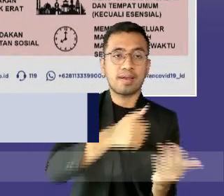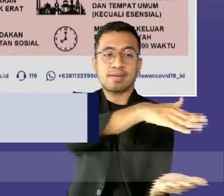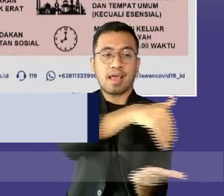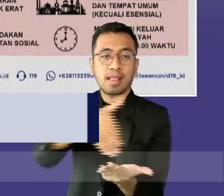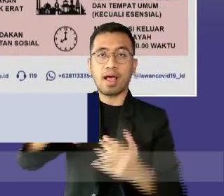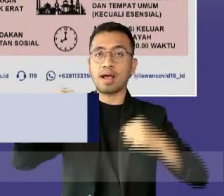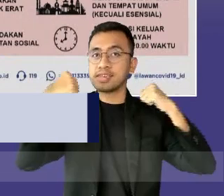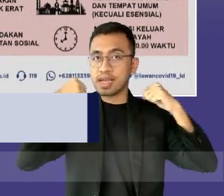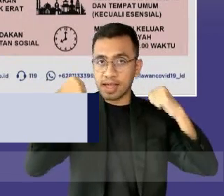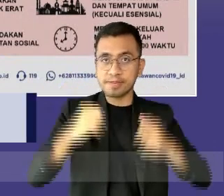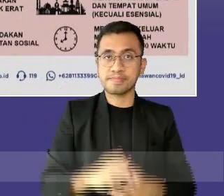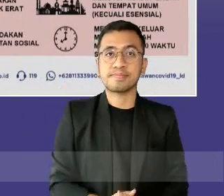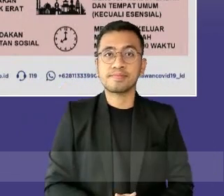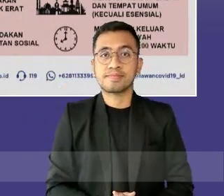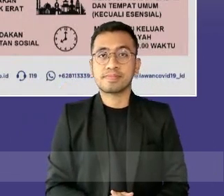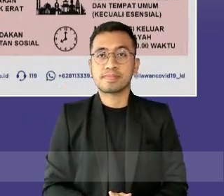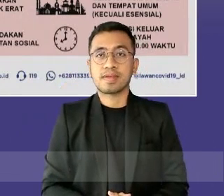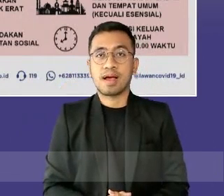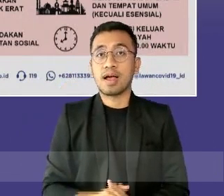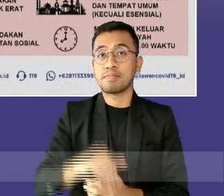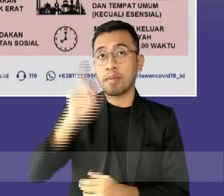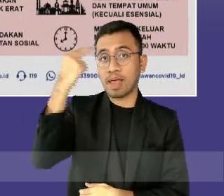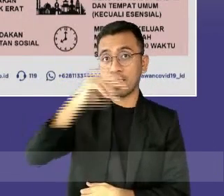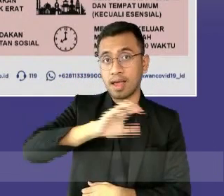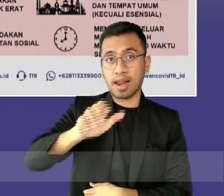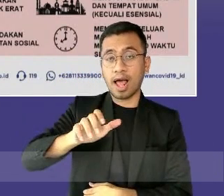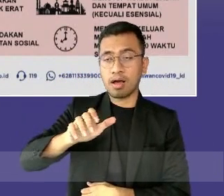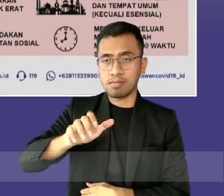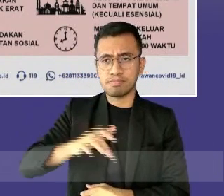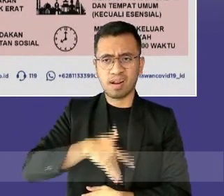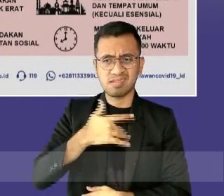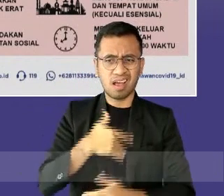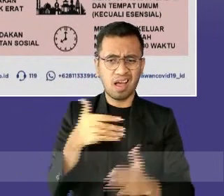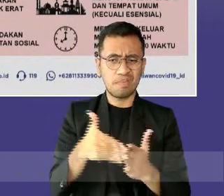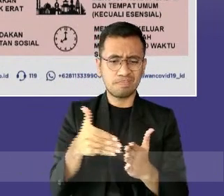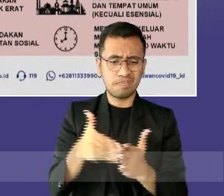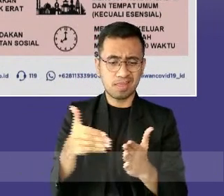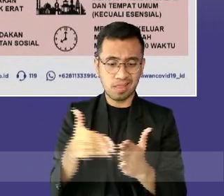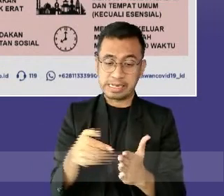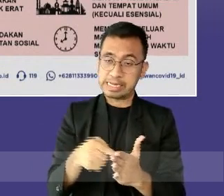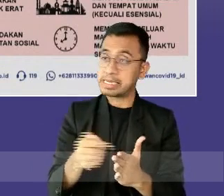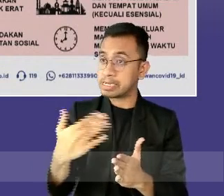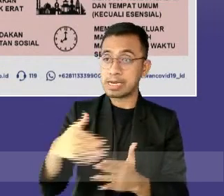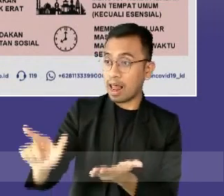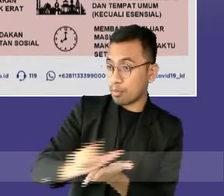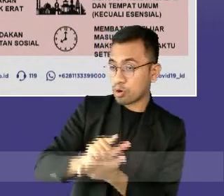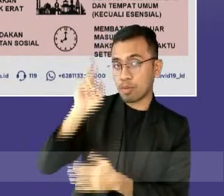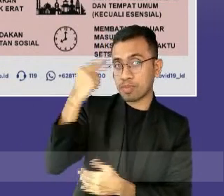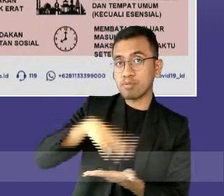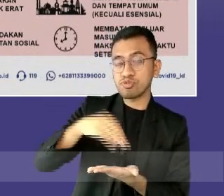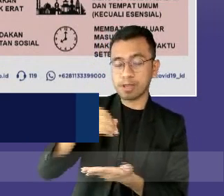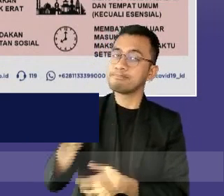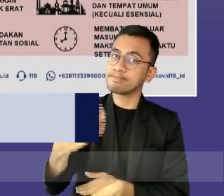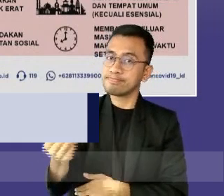Lebaran. Hal ini mengacu pada data zonasi yang dihimpun Satgas COVID per 16 Mei. Sebelumnya, sebanyak 12